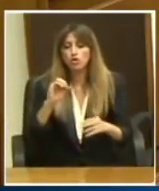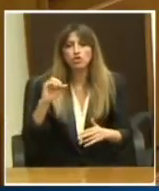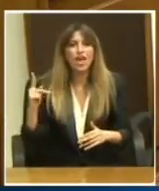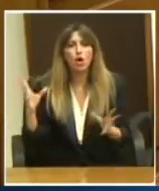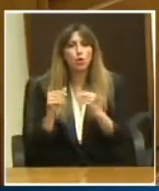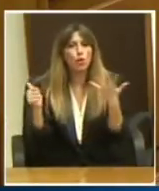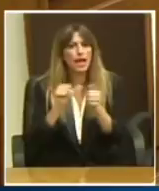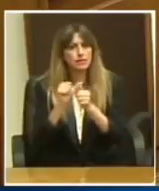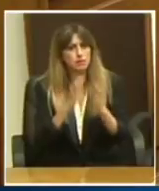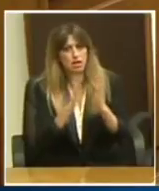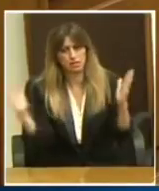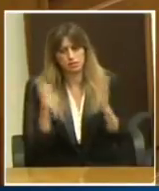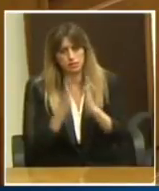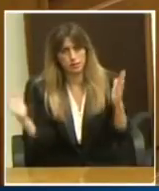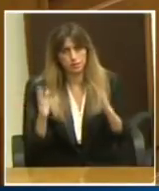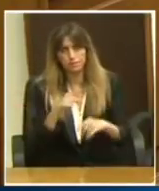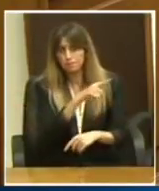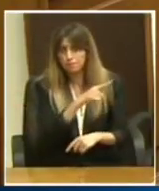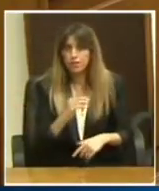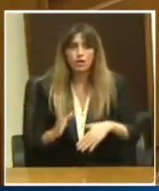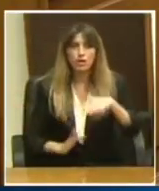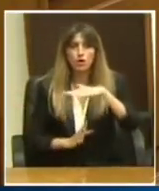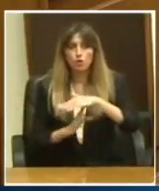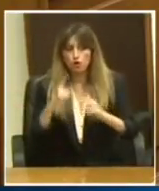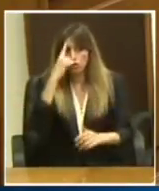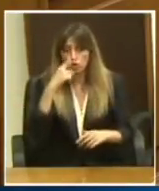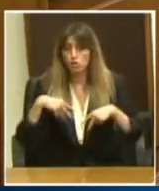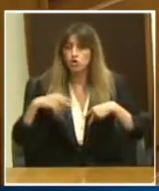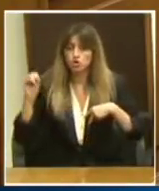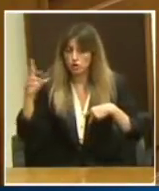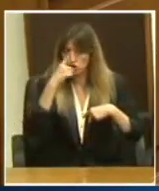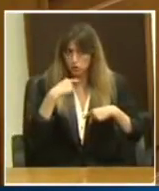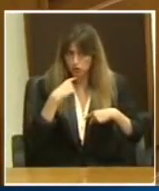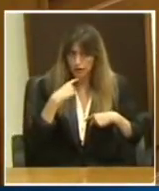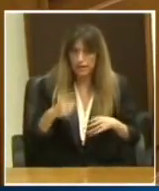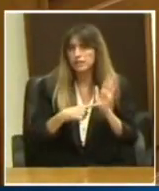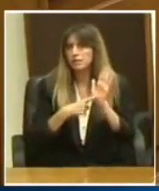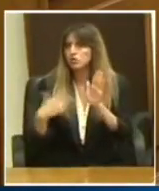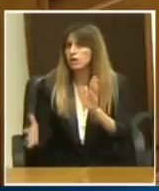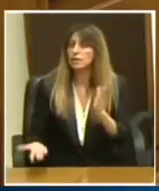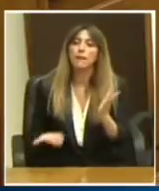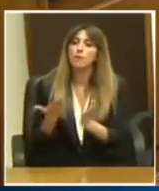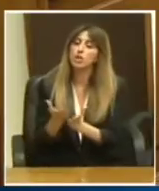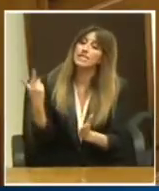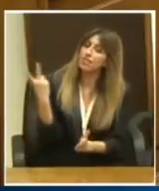Και ο κύριος Πινέιρο του παρουσιάζει το πακέτο πρότασής του, το οποίο περιλαμβάνει